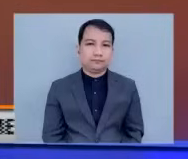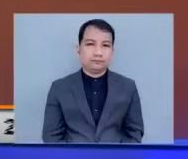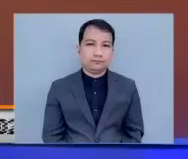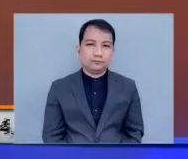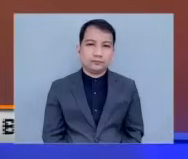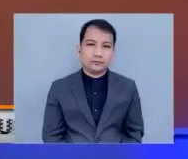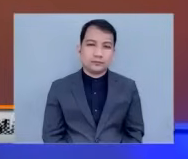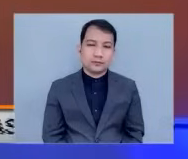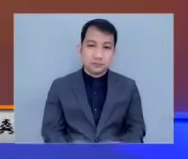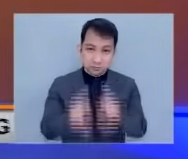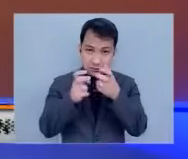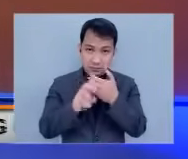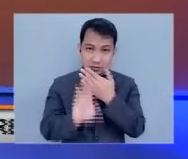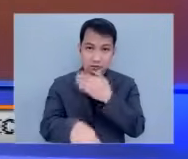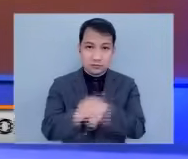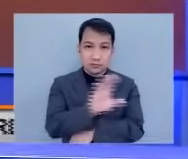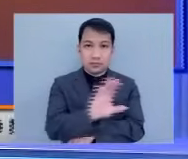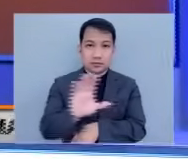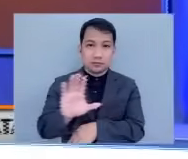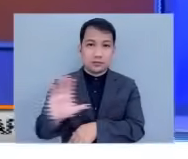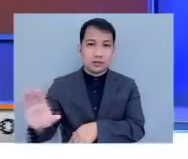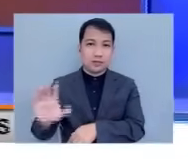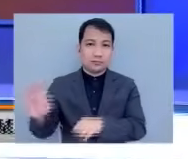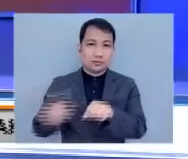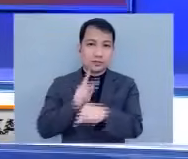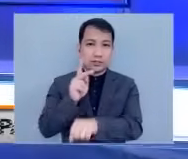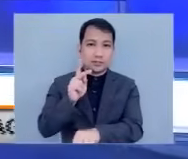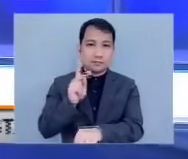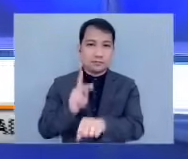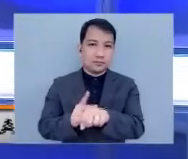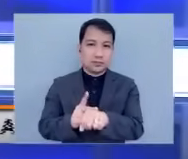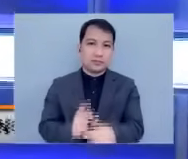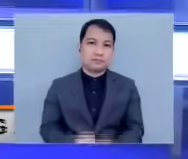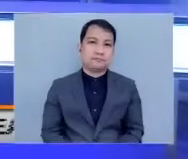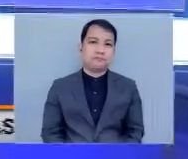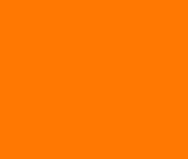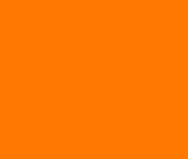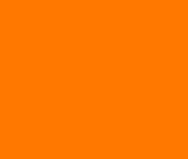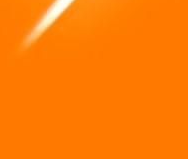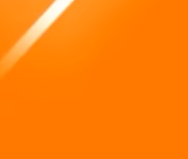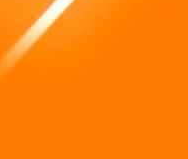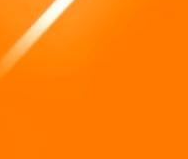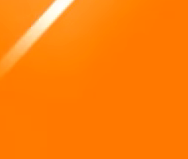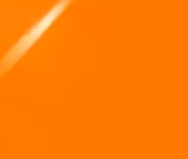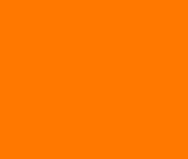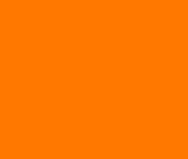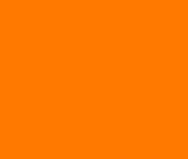Tutok lang mga kapatid, magbabalik pa ang frontline Pilipinas.